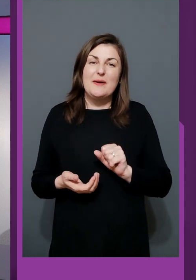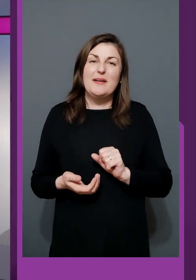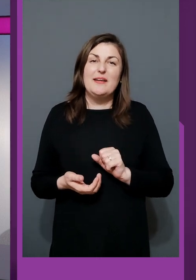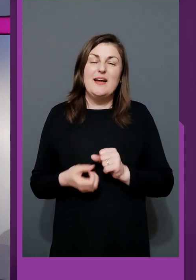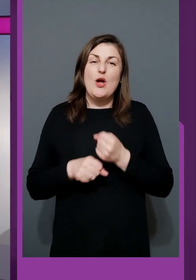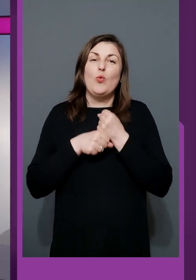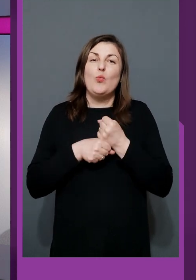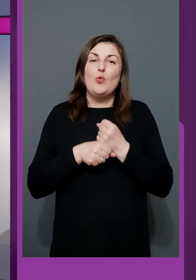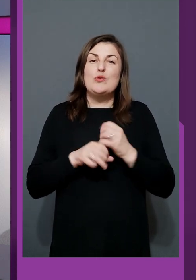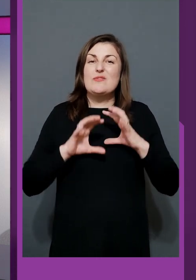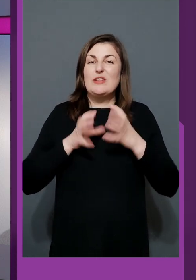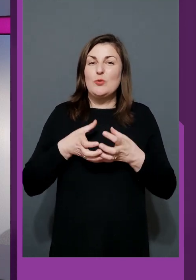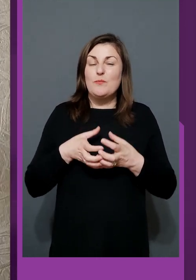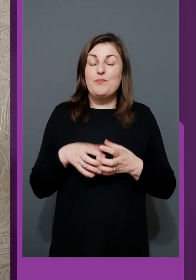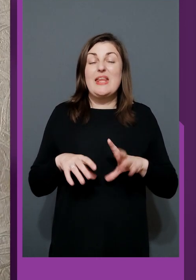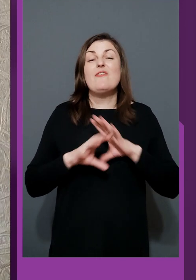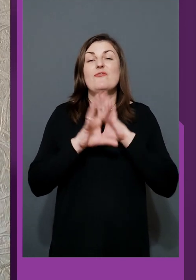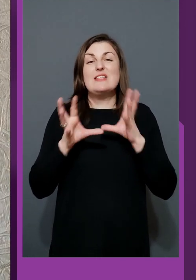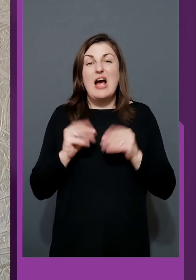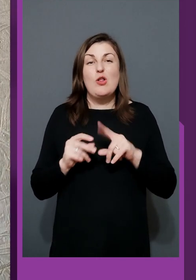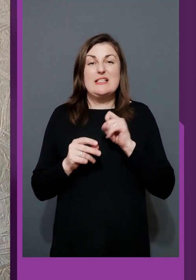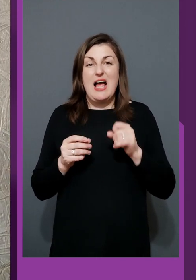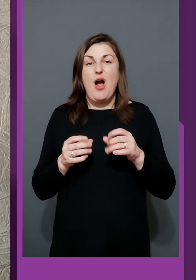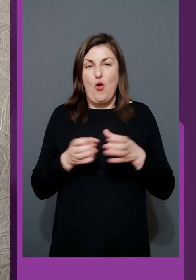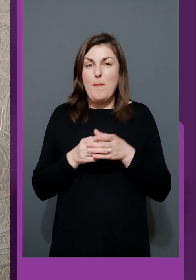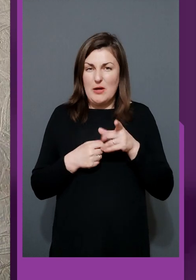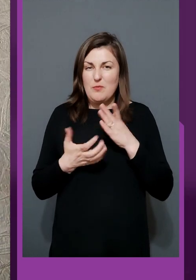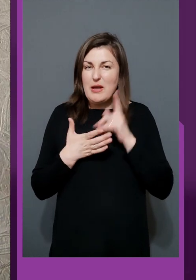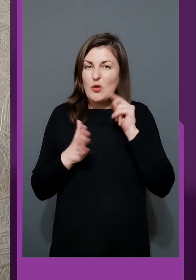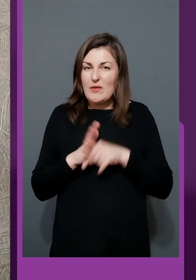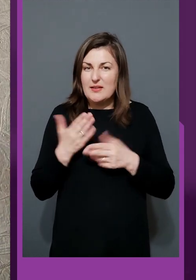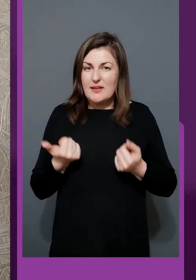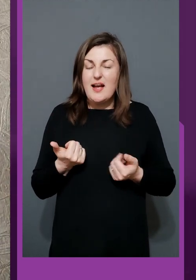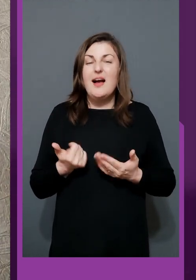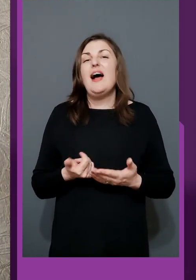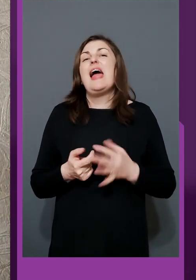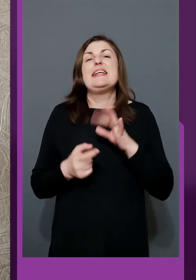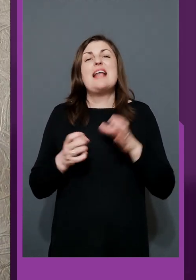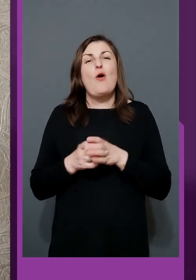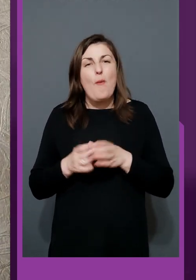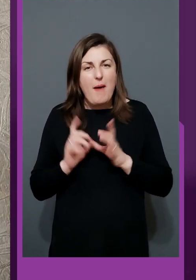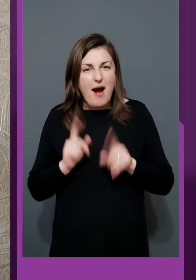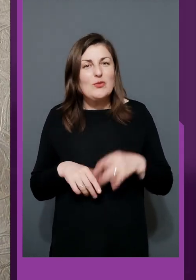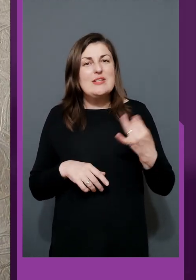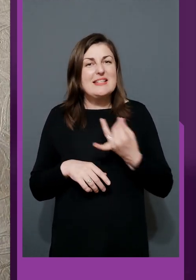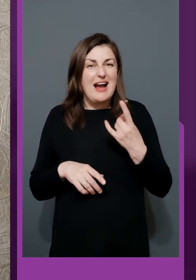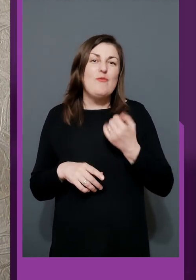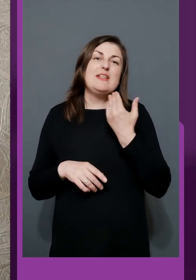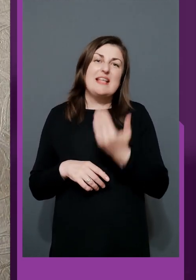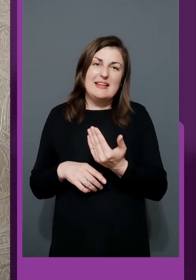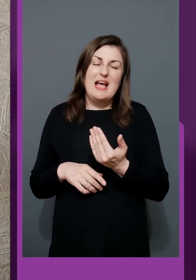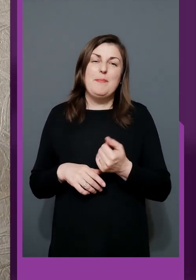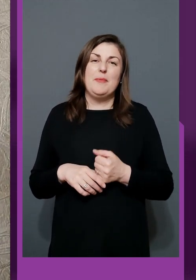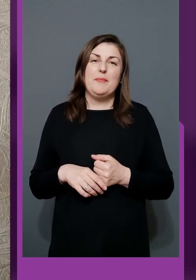на кубкові світу загалом за команду ви маєте на увазі так ну і за команду цікаво і